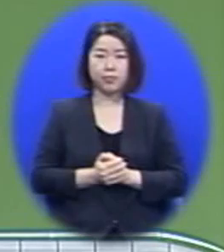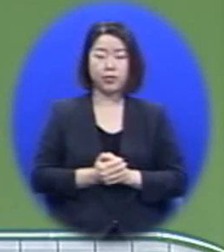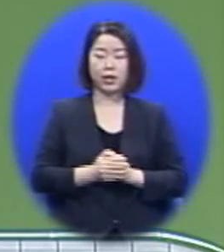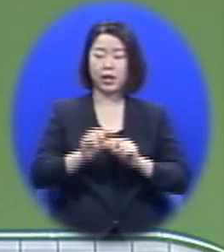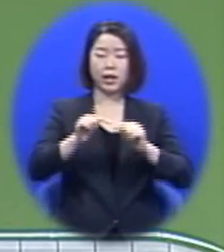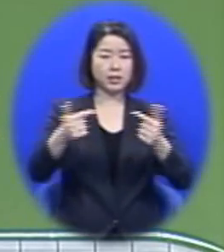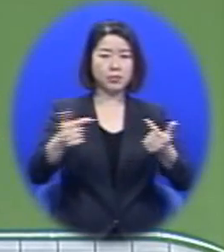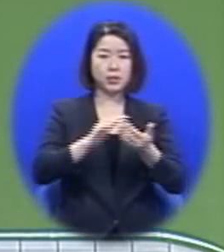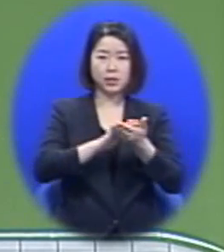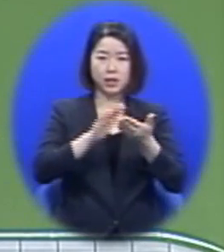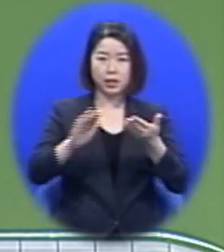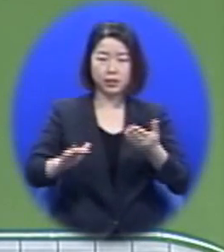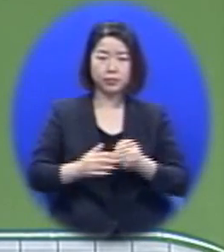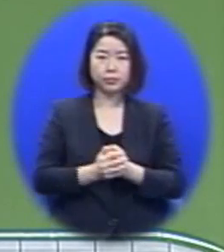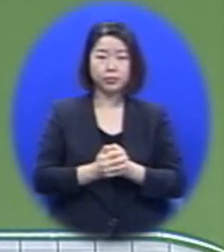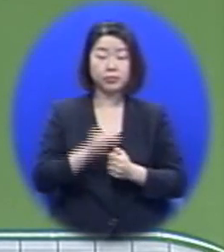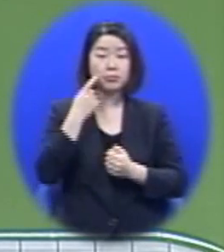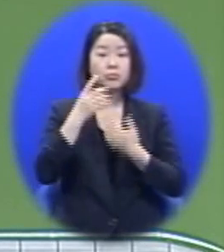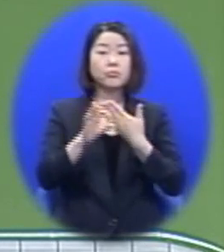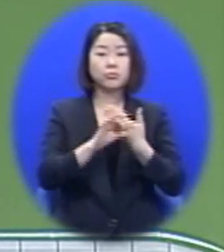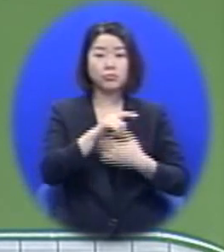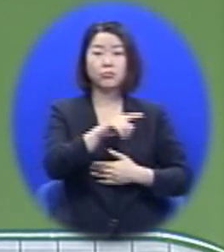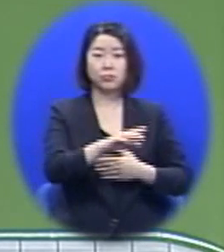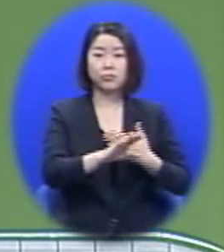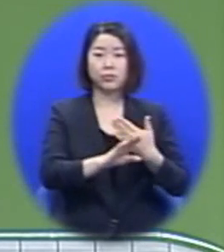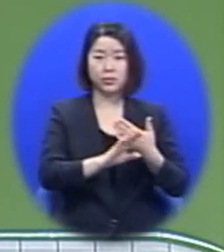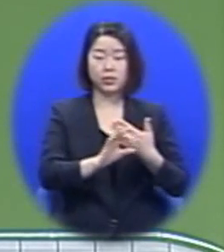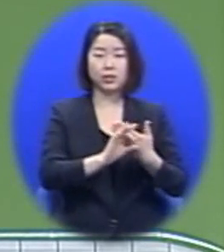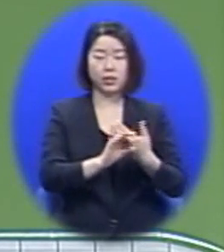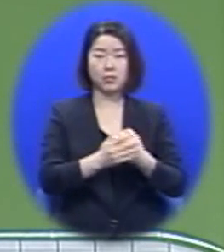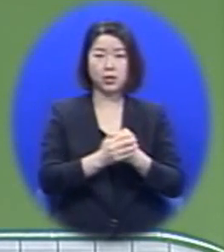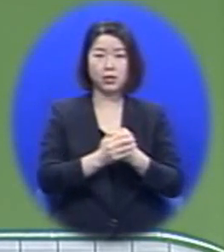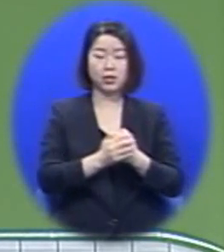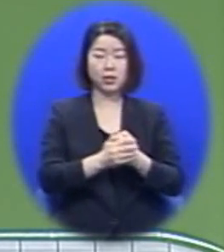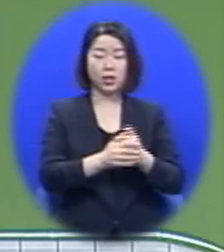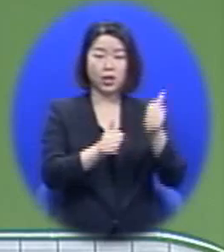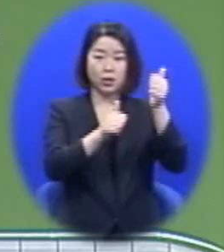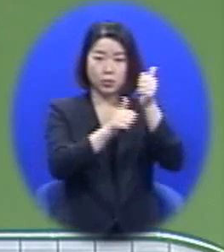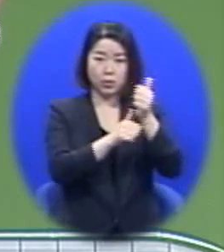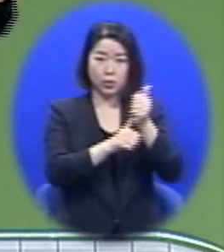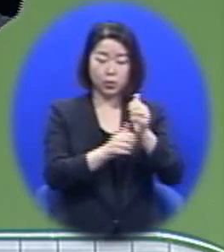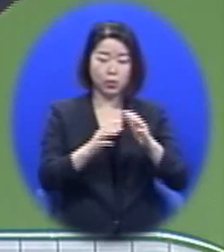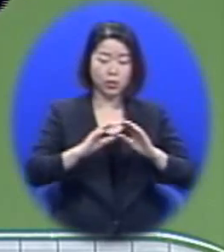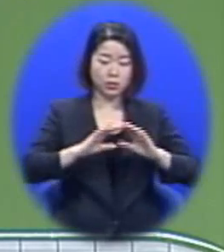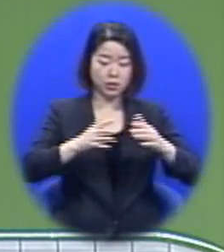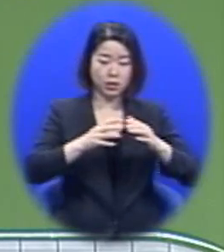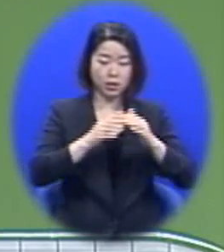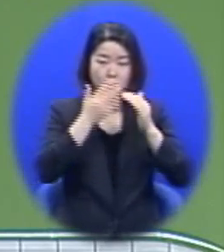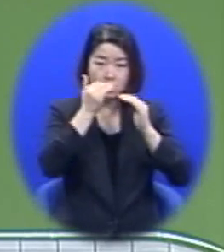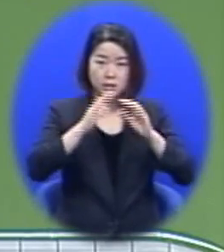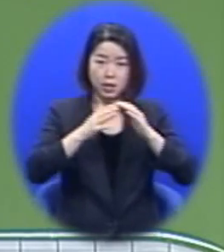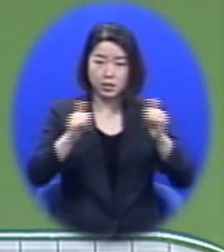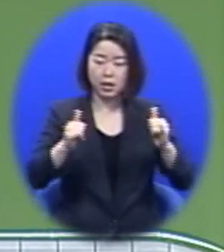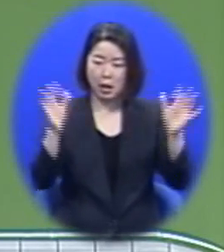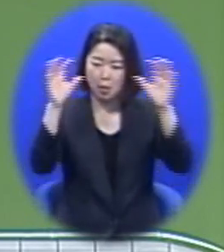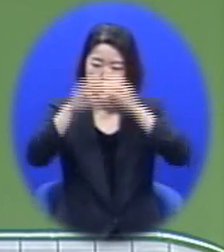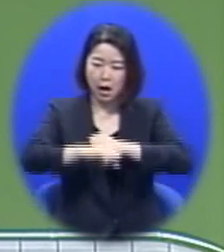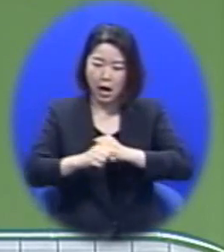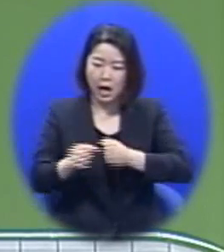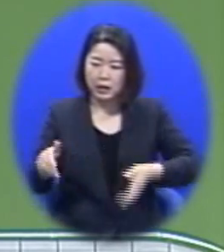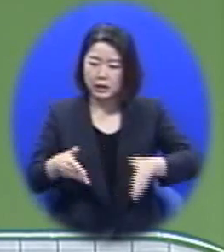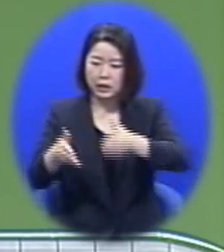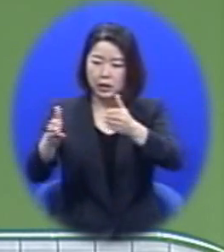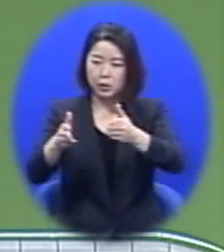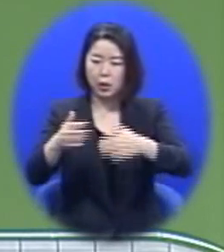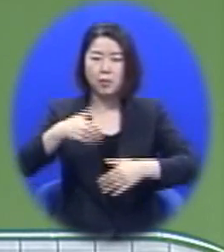그렇지 않습니다. 만약에 그랬다면 여호수아는 이스라엘 백성을 망하는 길로 끌고 가는 지도자였을 겁니다.